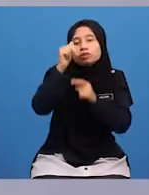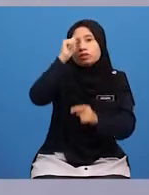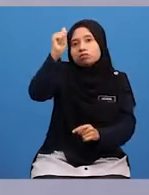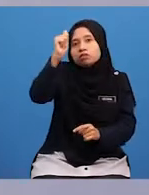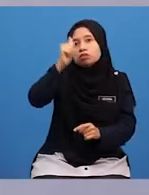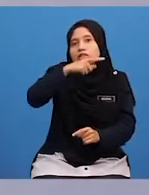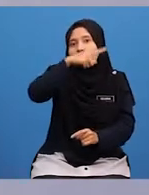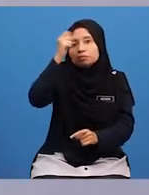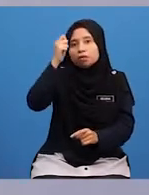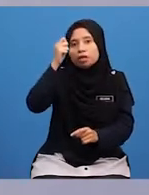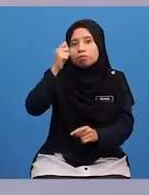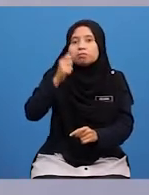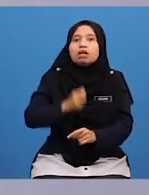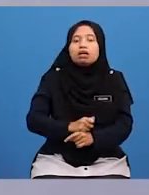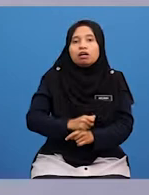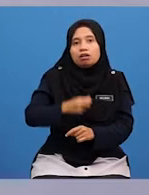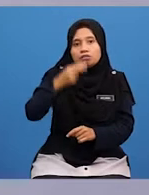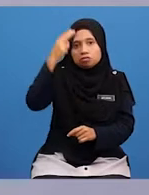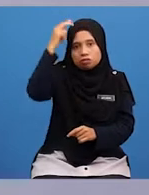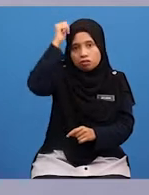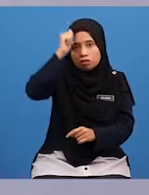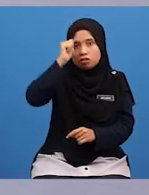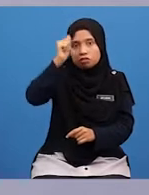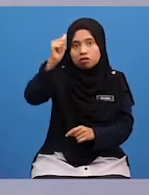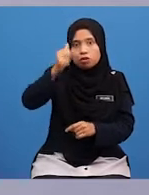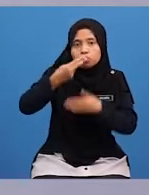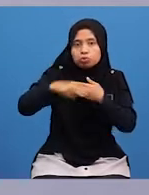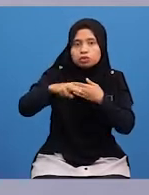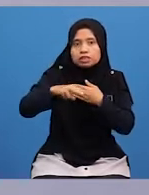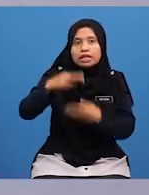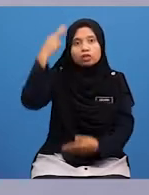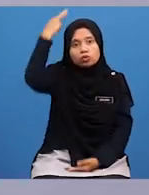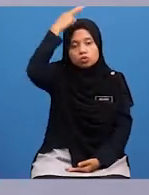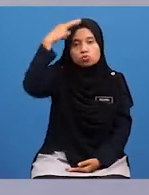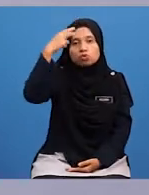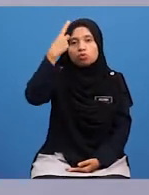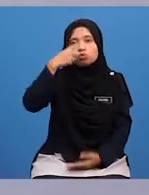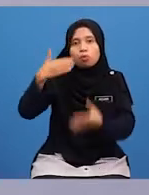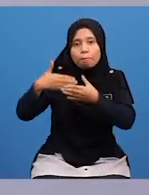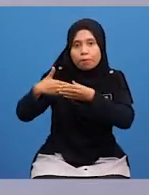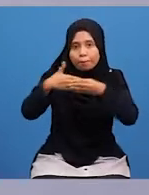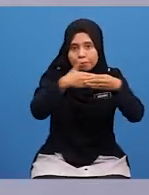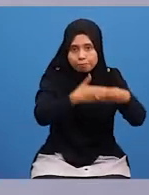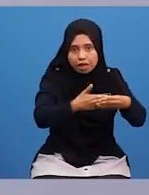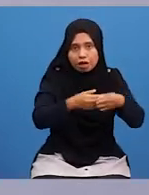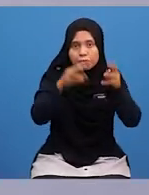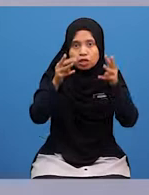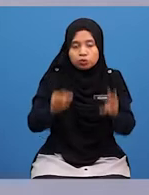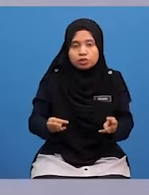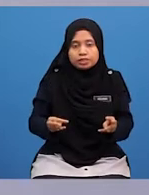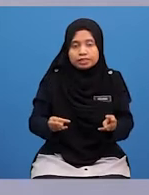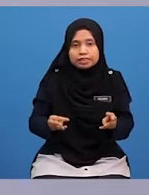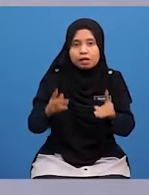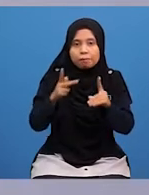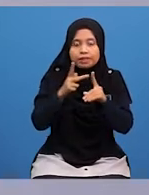Allah Subhanahu Wa Taala kerana mengutuskan Rasulullah Sallallahu Alaihi Wasallam untuk membimbing manusia